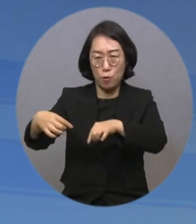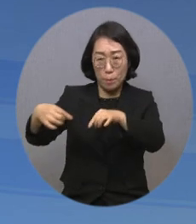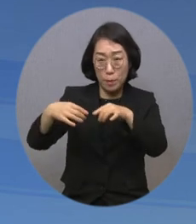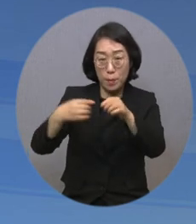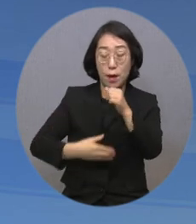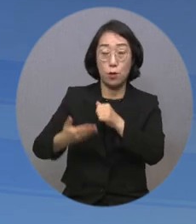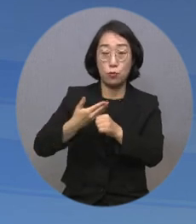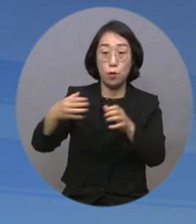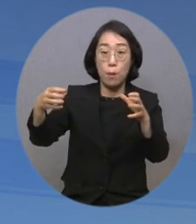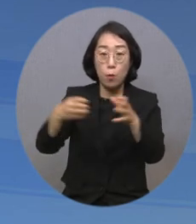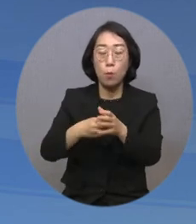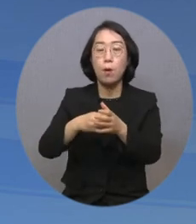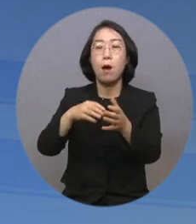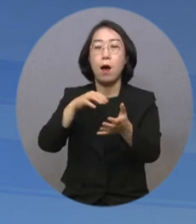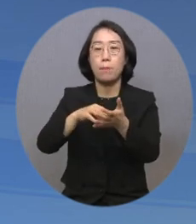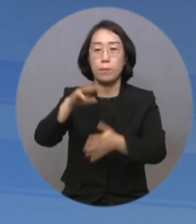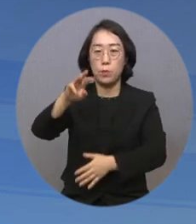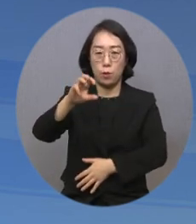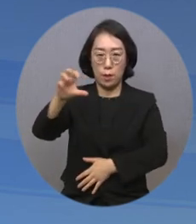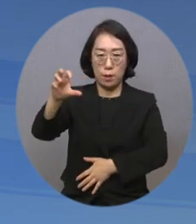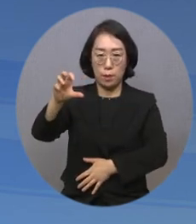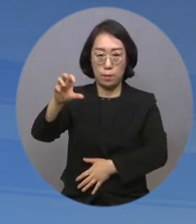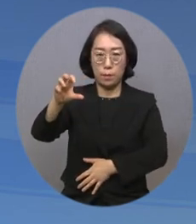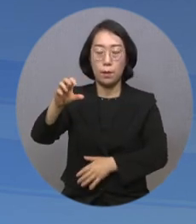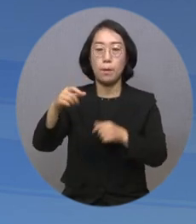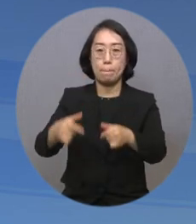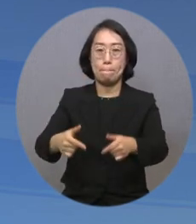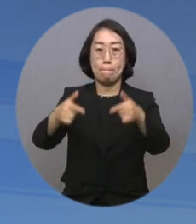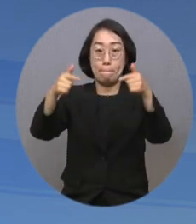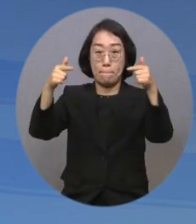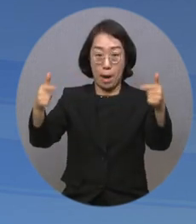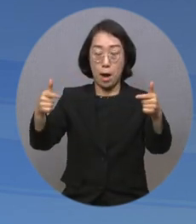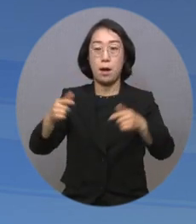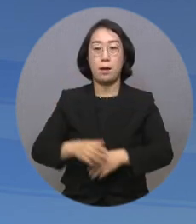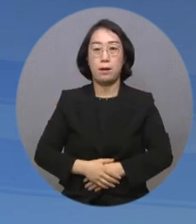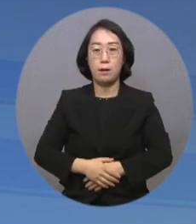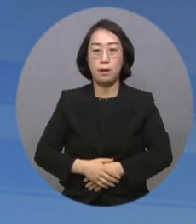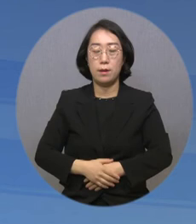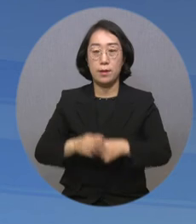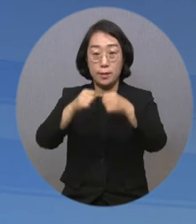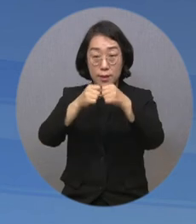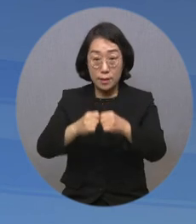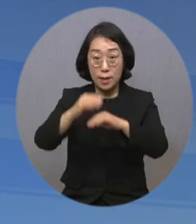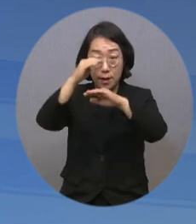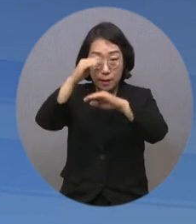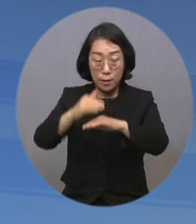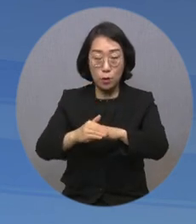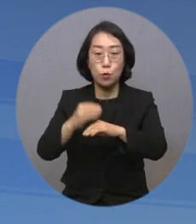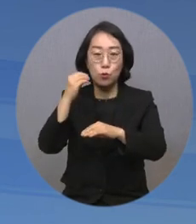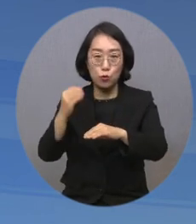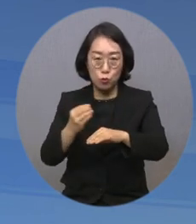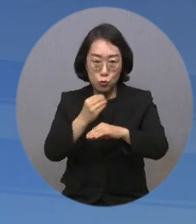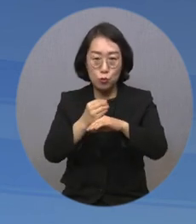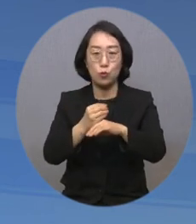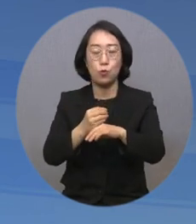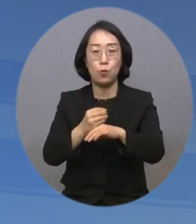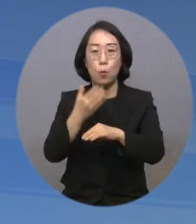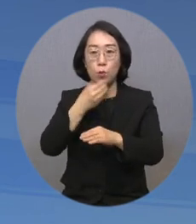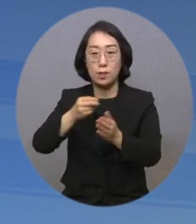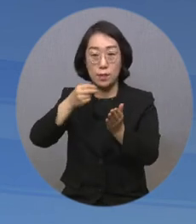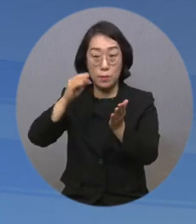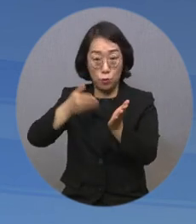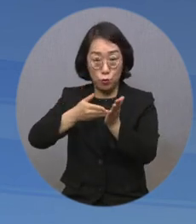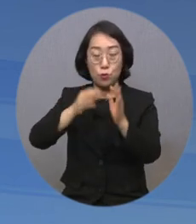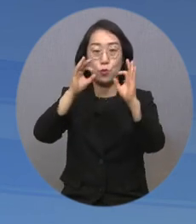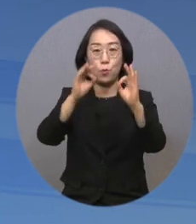총 36개 품목으로 늘어납니다. 이 밖에 자세한 사항은 웰피어 뉴스 홈페이지와 장애인신문, 복지TV 뉴스를